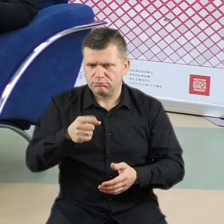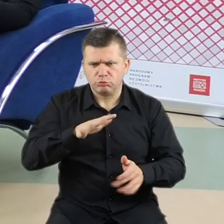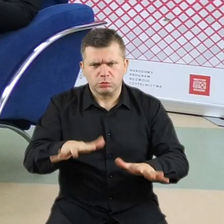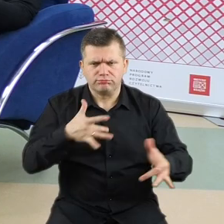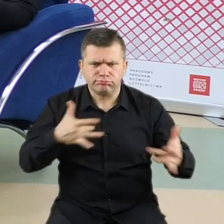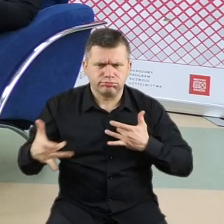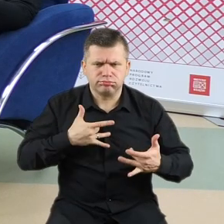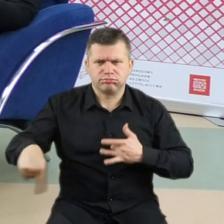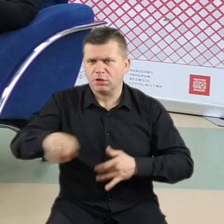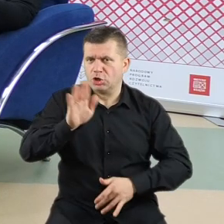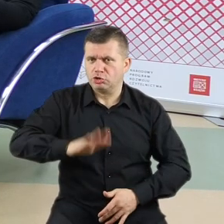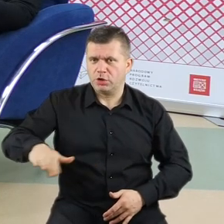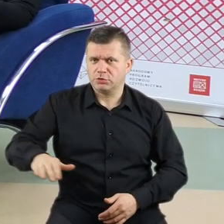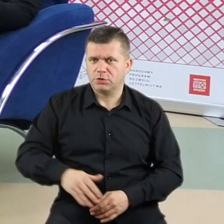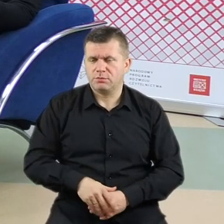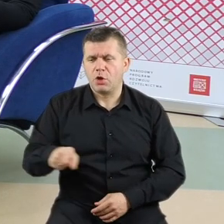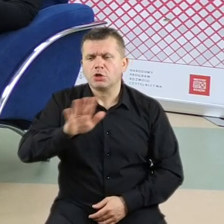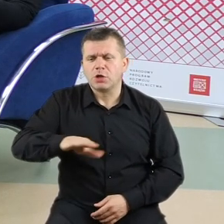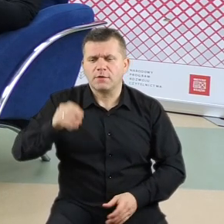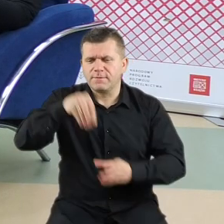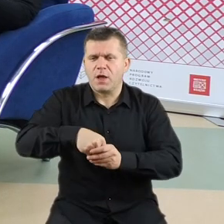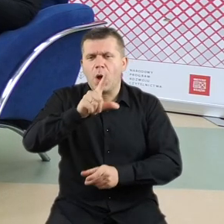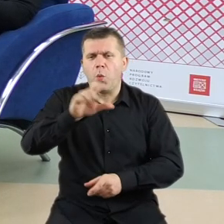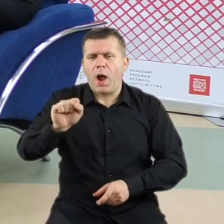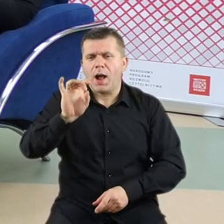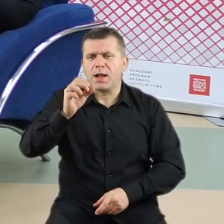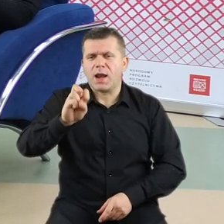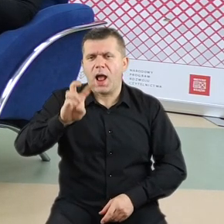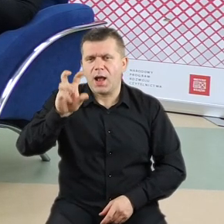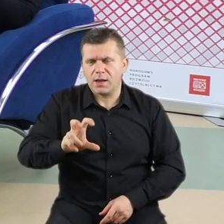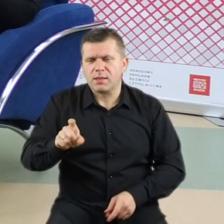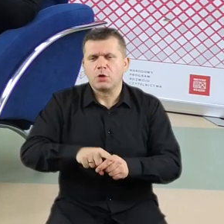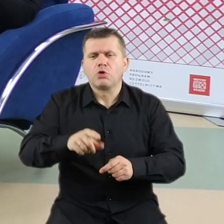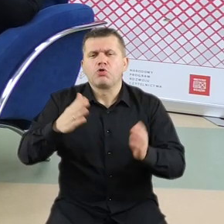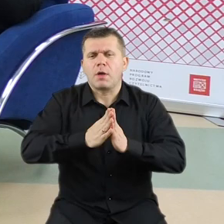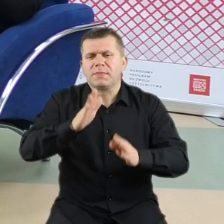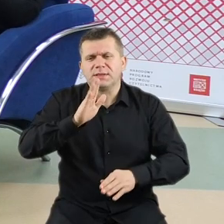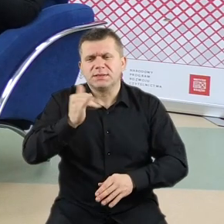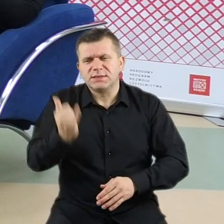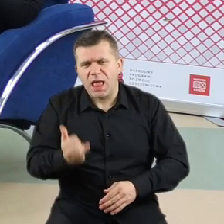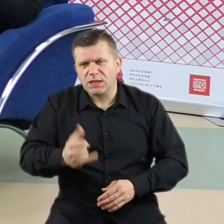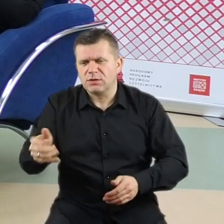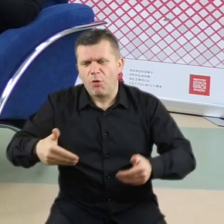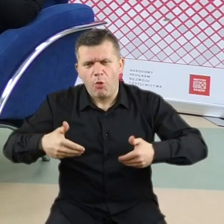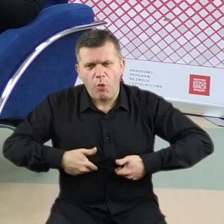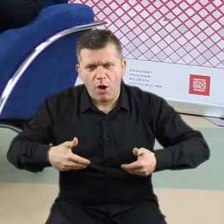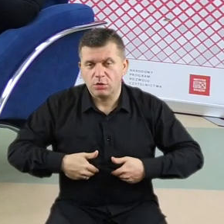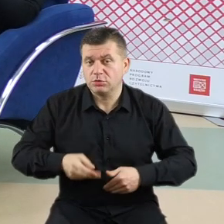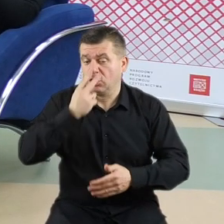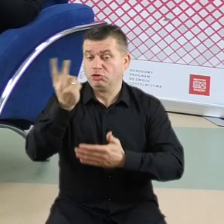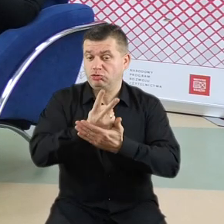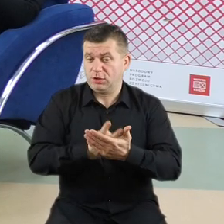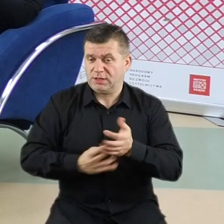traumach dziecięcych, czytamy o dzieciach w łagrach i w tych domach dziecka i tych głodzonych, to